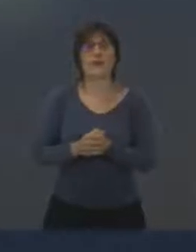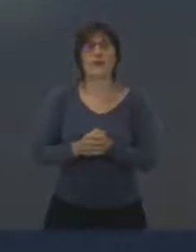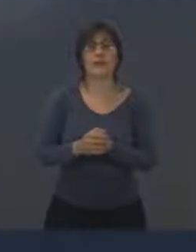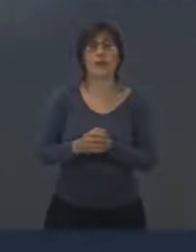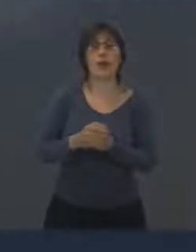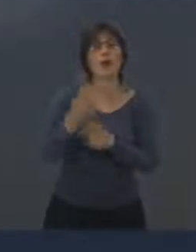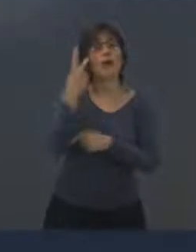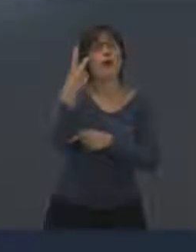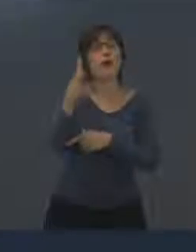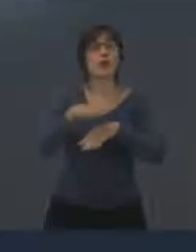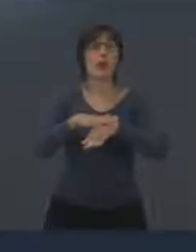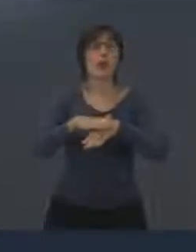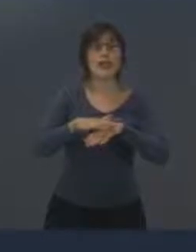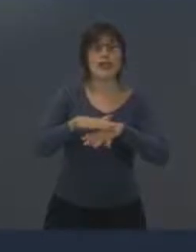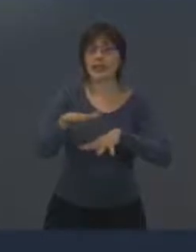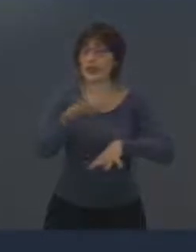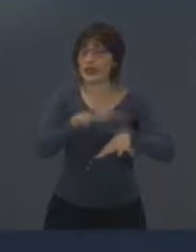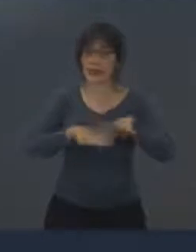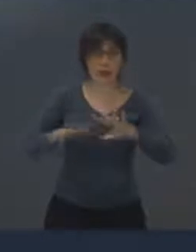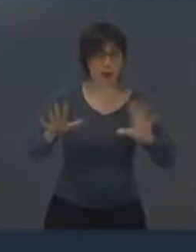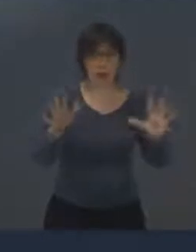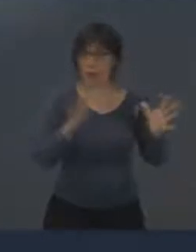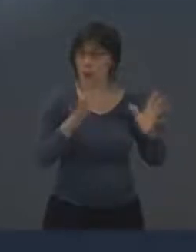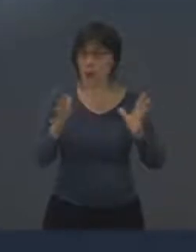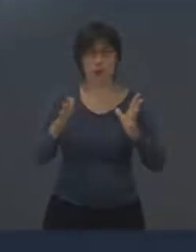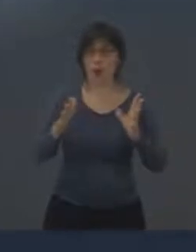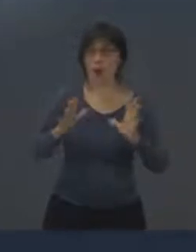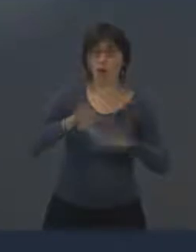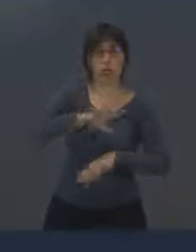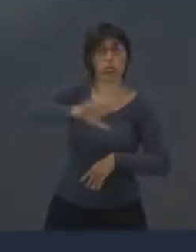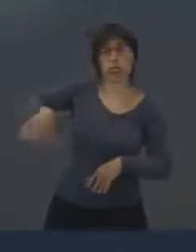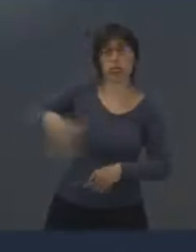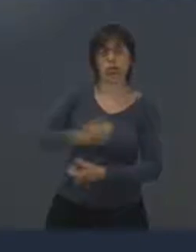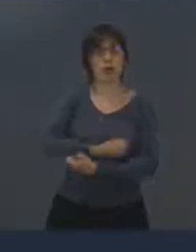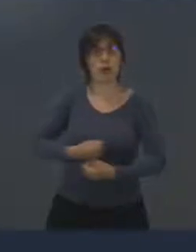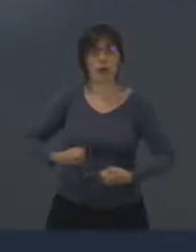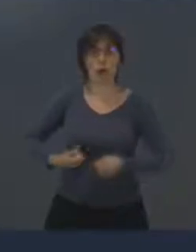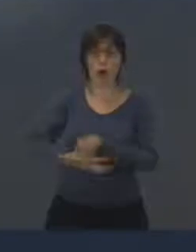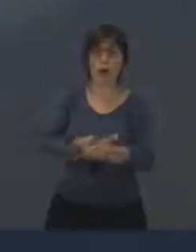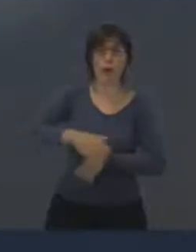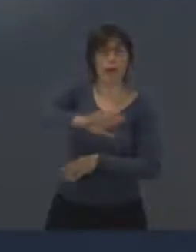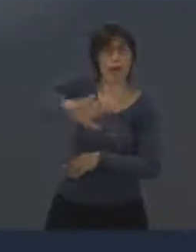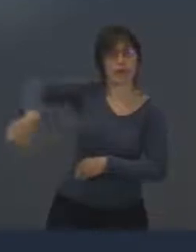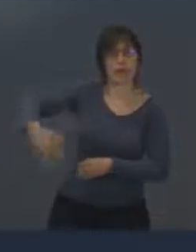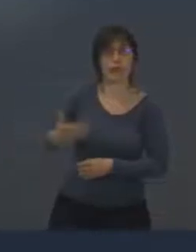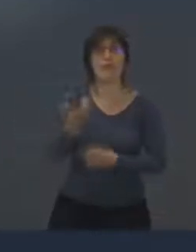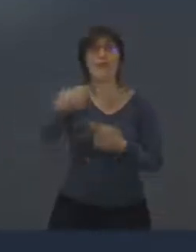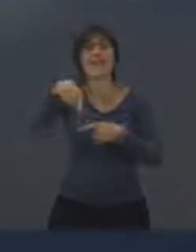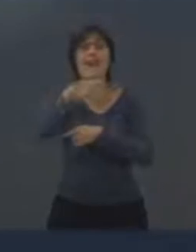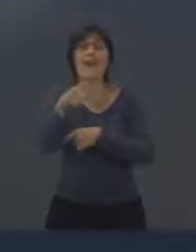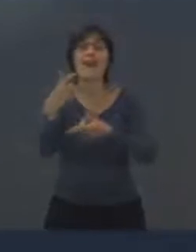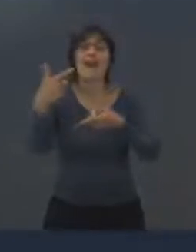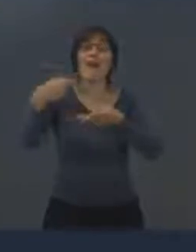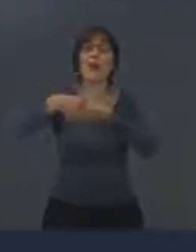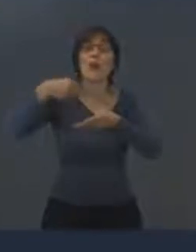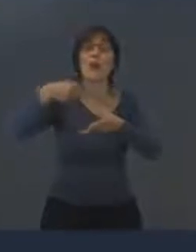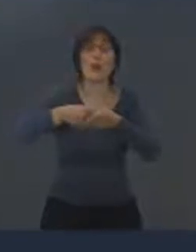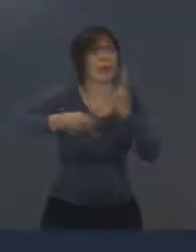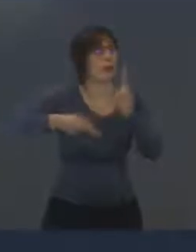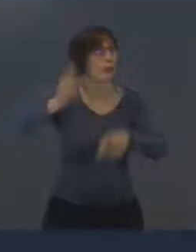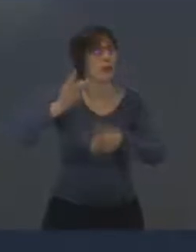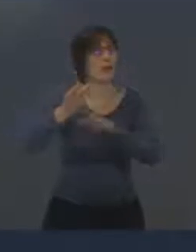de votre politique? Ce sont les plus pauvres, ce sont les chômeurs. La moitié des économies de fonctionnement procèdent en réalité de la baisse du budget de